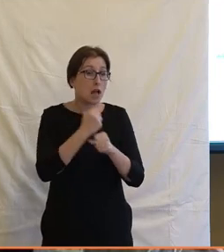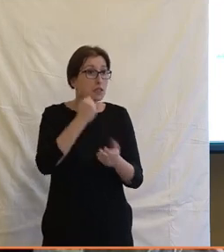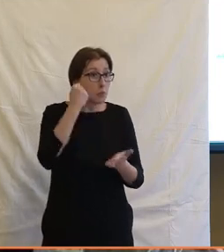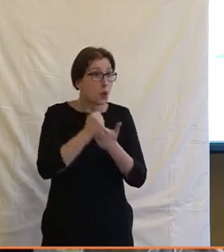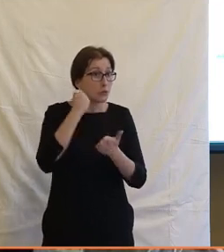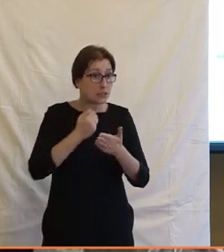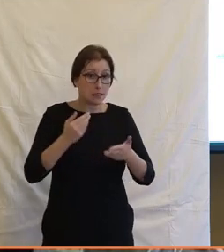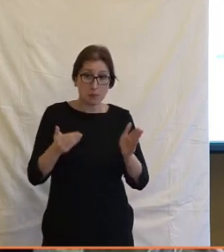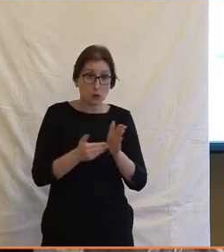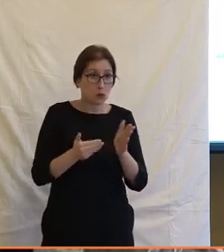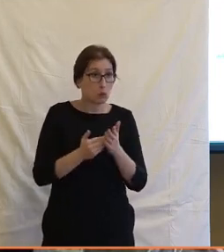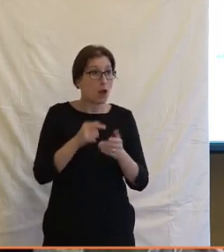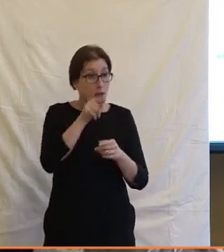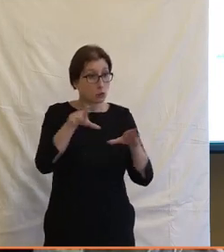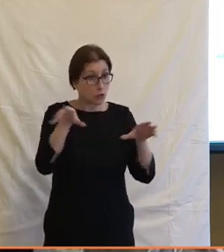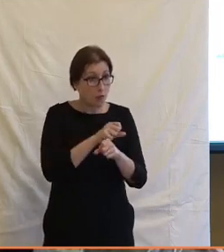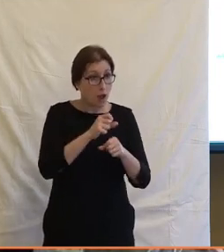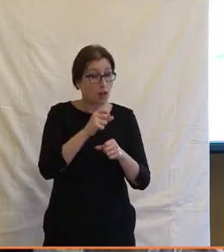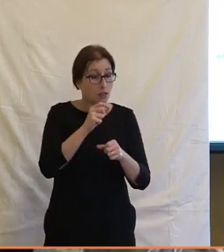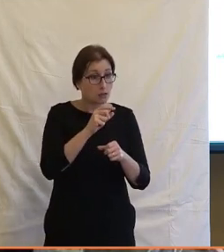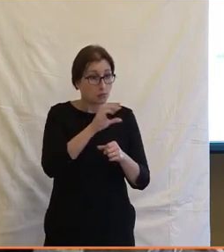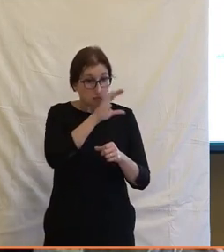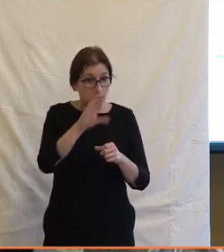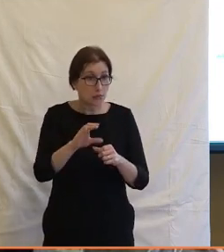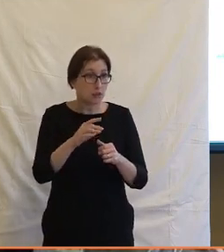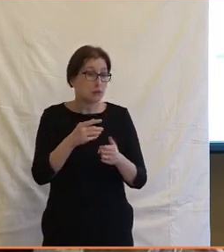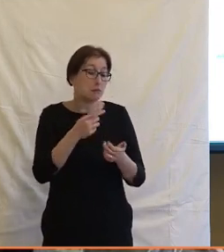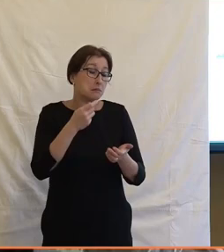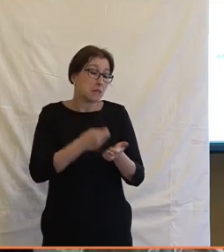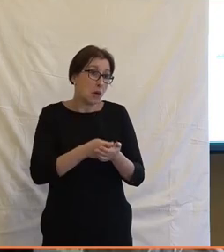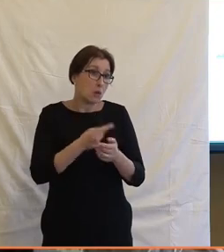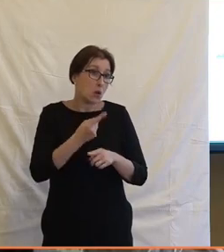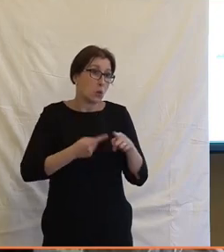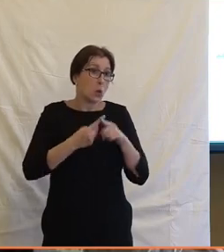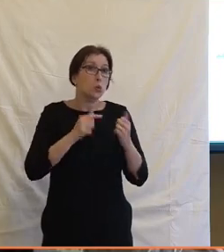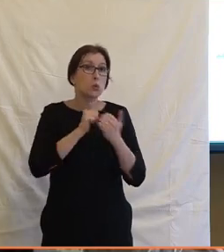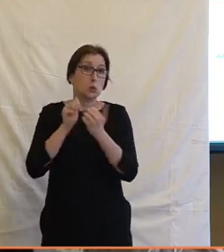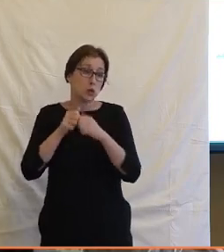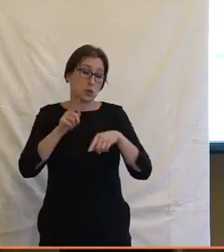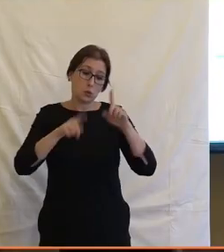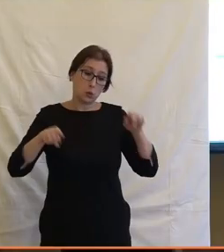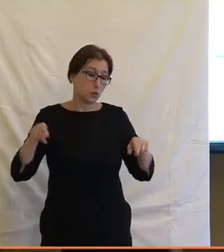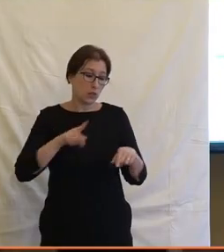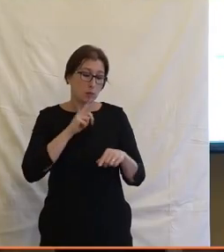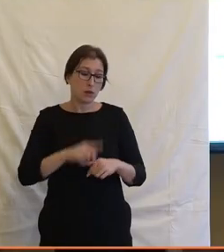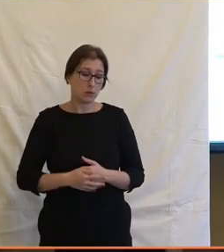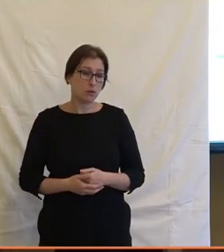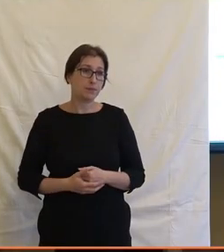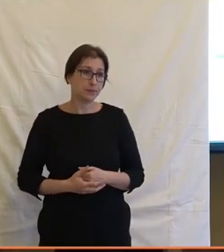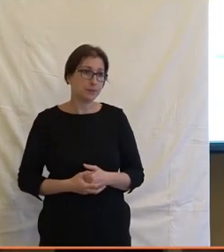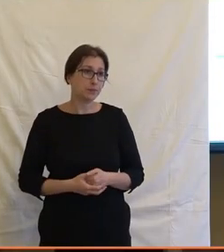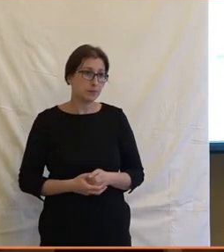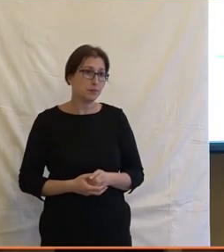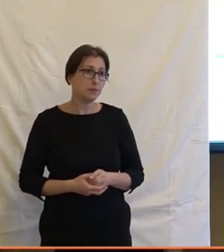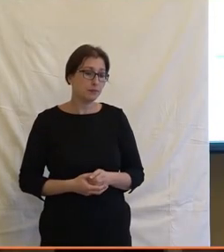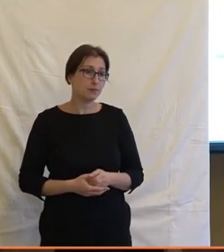potvrzení, nic, a dokáže to vlastně schválit na základě dobrého slova, takže zkušenosti jsou zajímavé. Děkuji moc za popis.